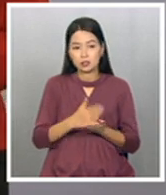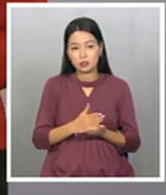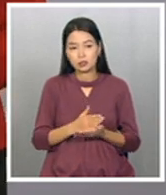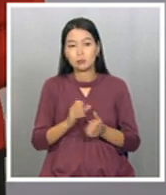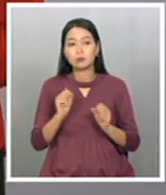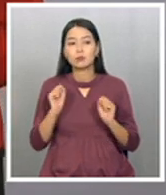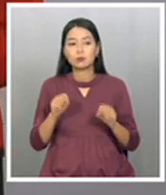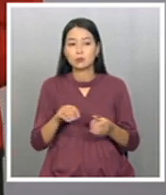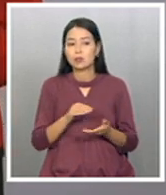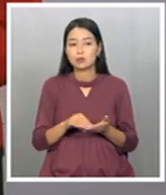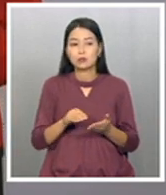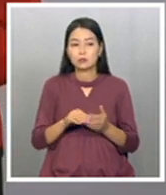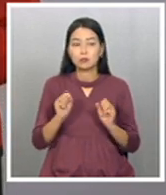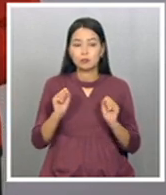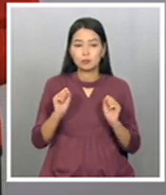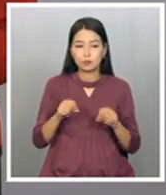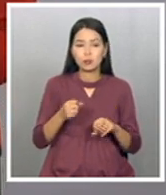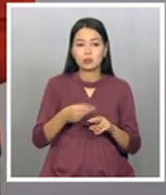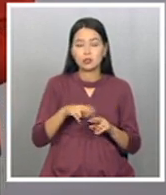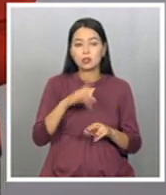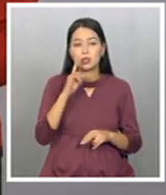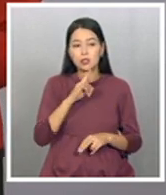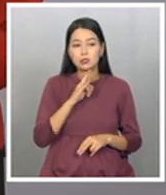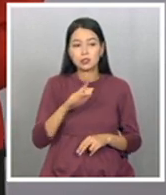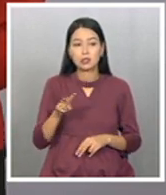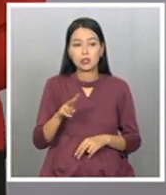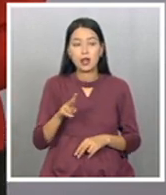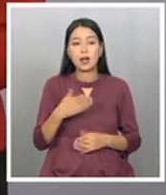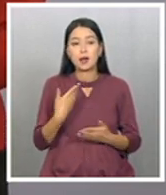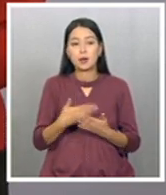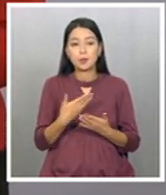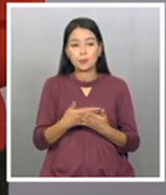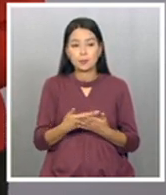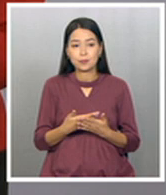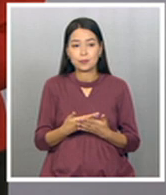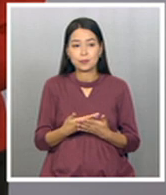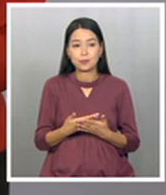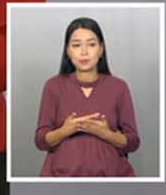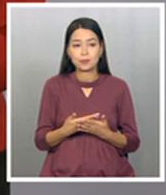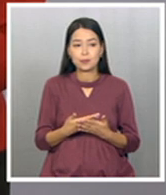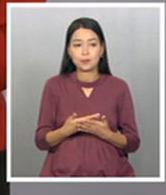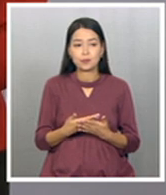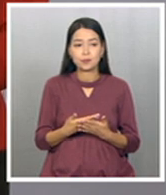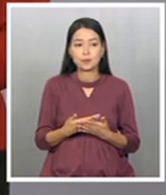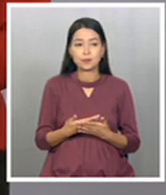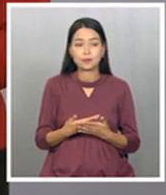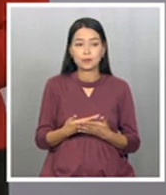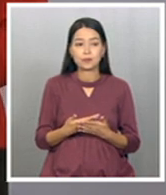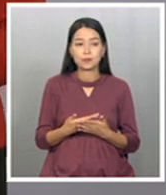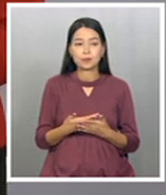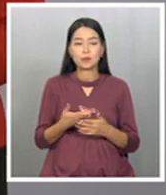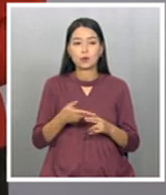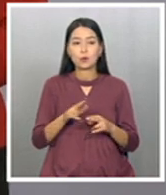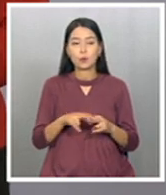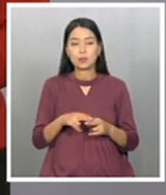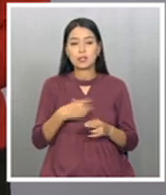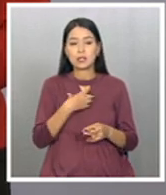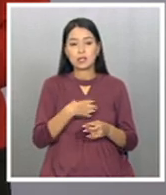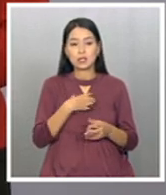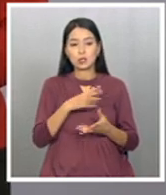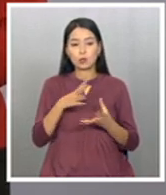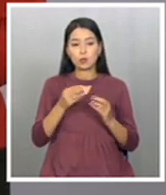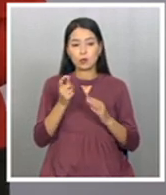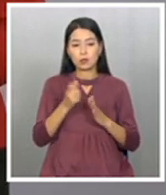жазбауға да болады. Қажет кезінде жазу керек. Мысалы, осы эсседе негізгі бөлімнің бір абзасынан